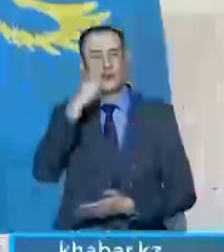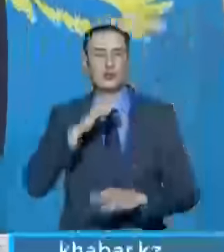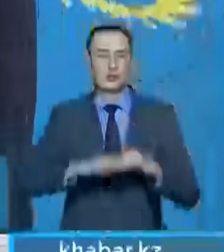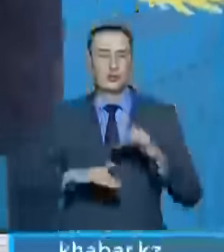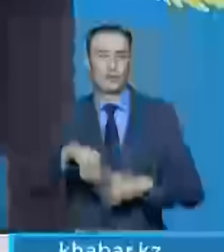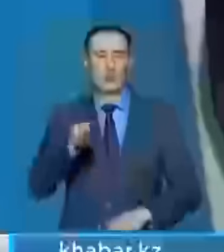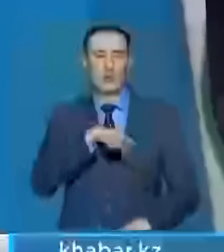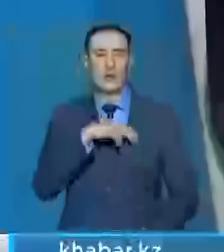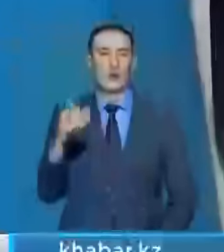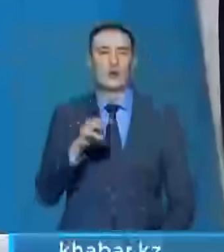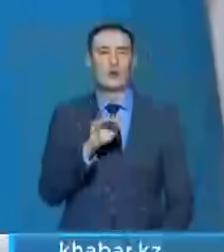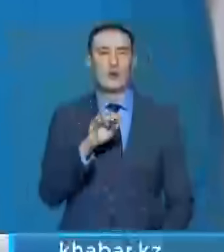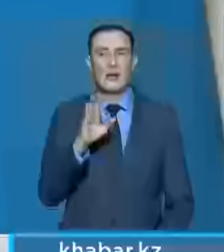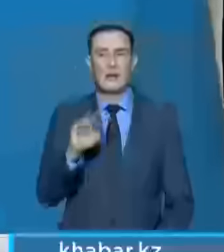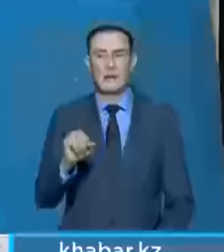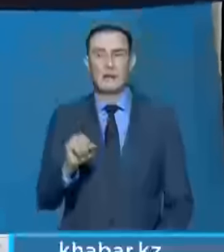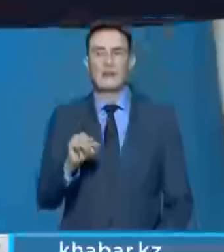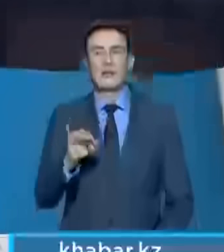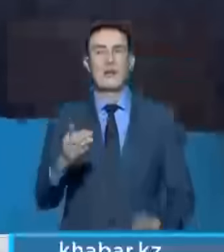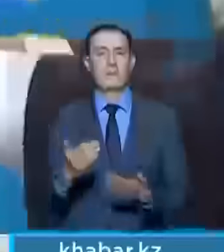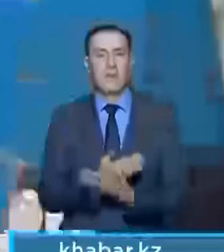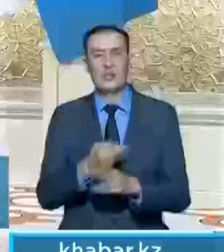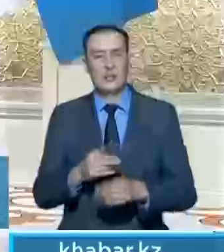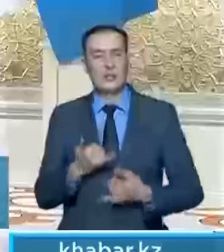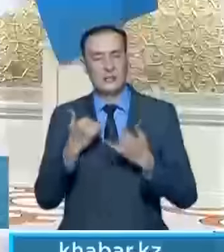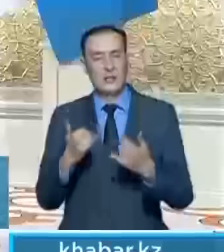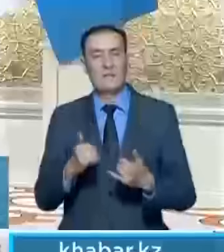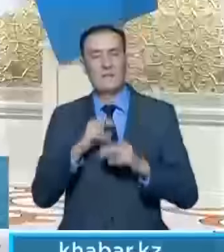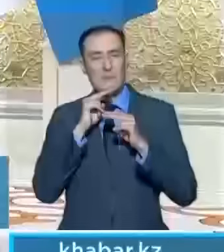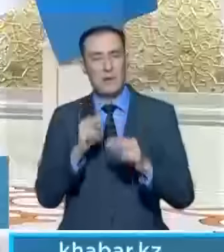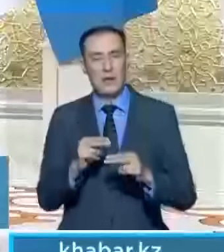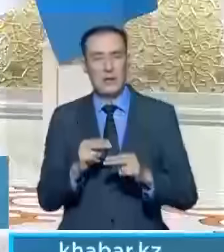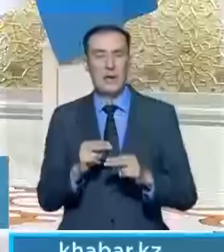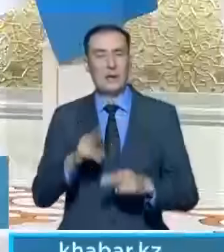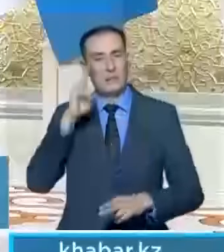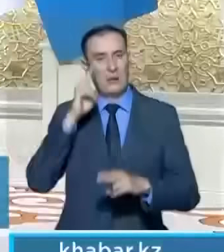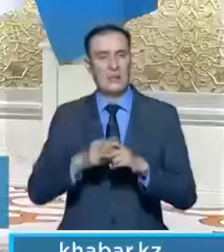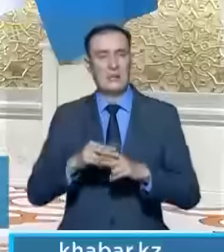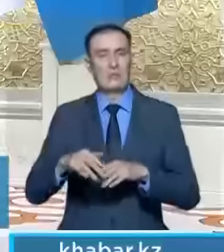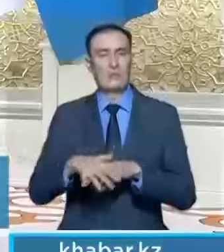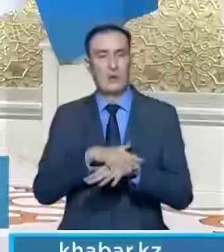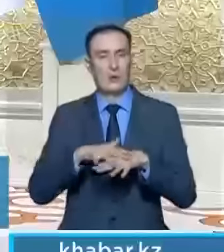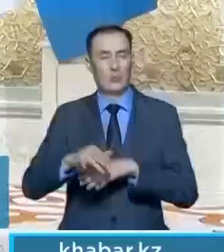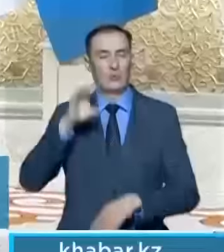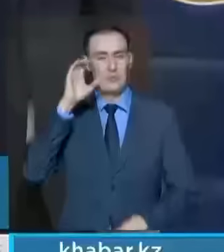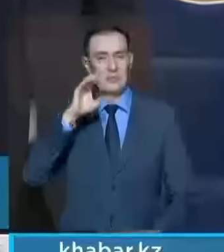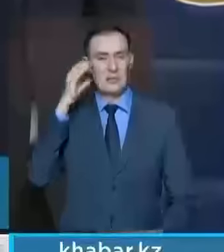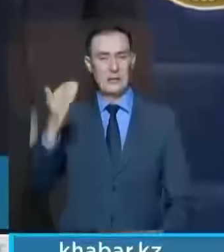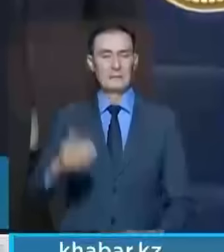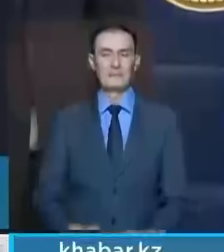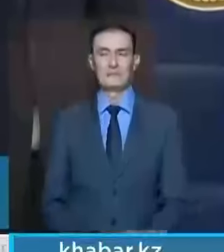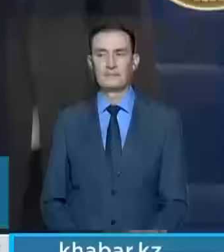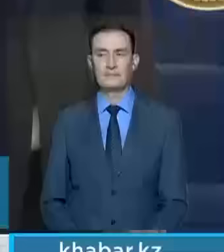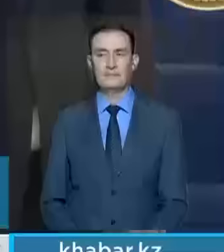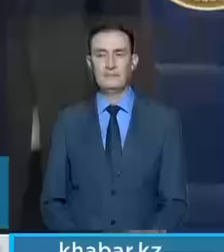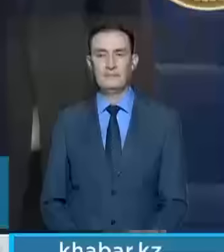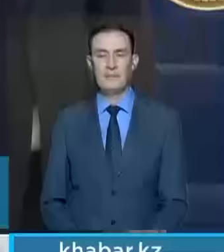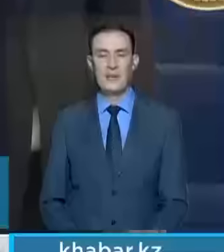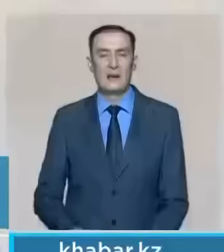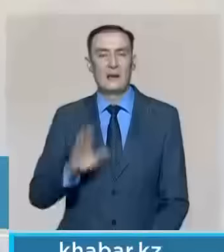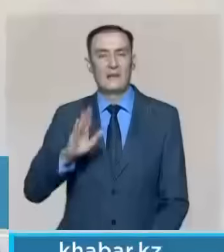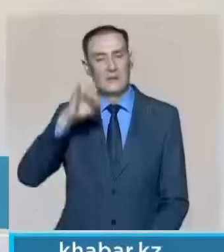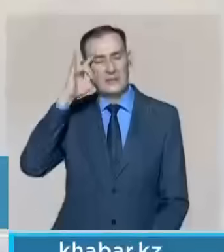из рук Касым-Жомарта Токаева. Опять же, знак особого внимания к братскому узбекскому народу. В Казахстане вас